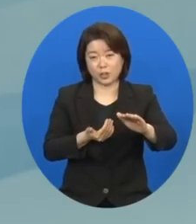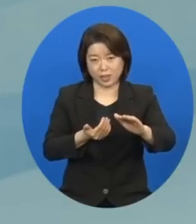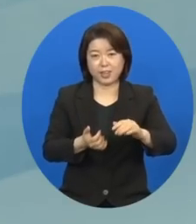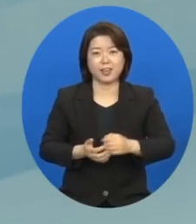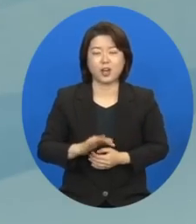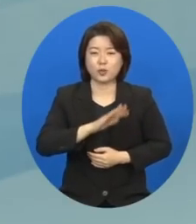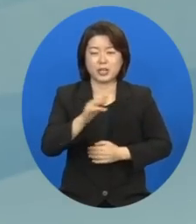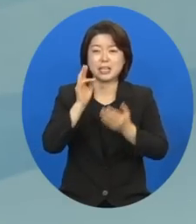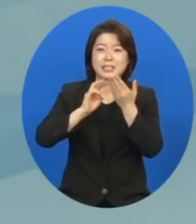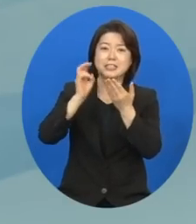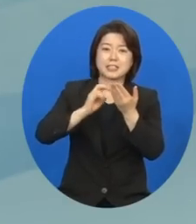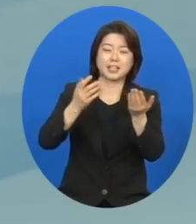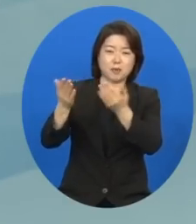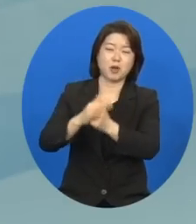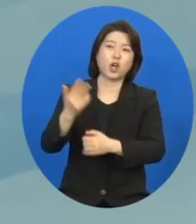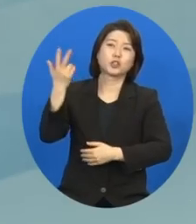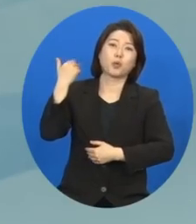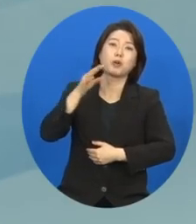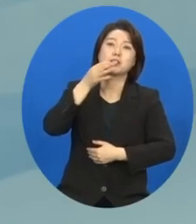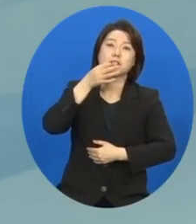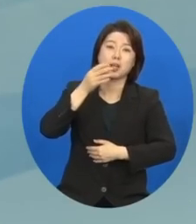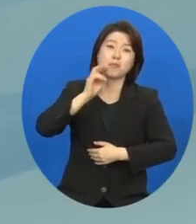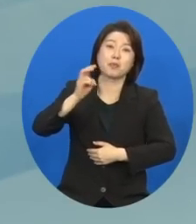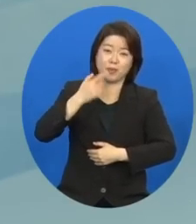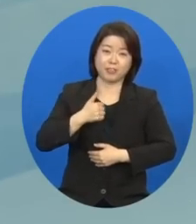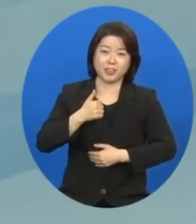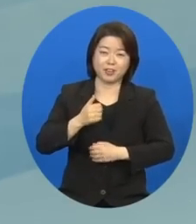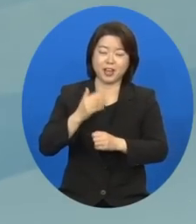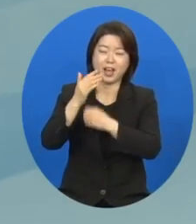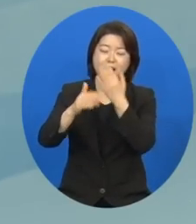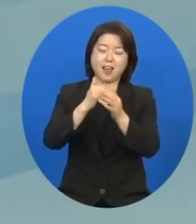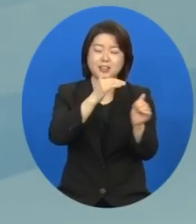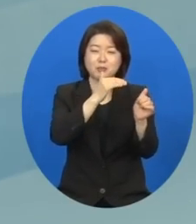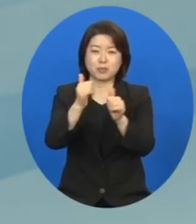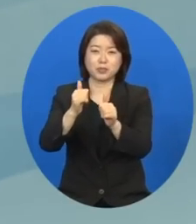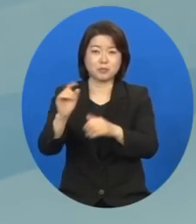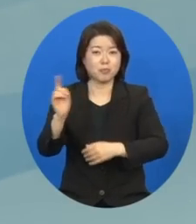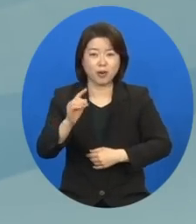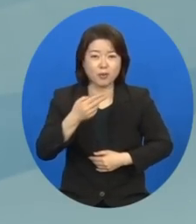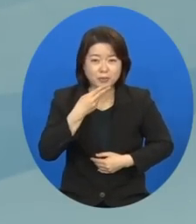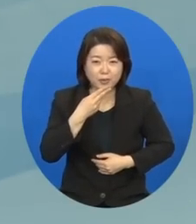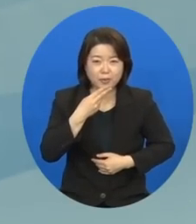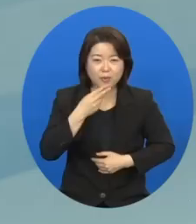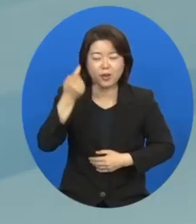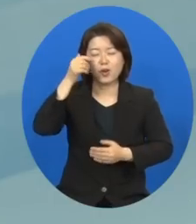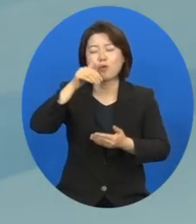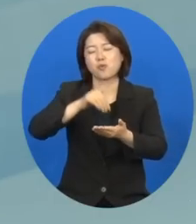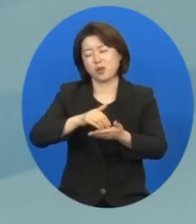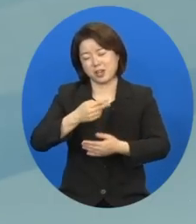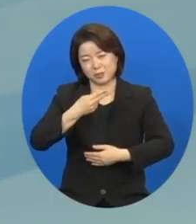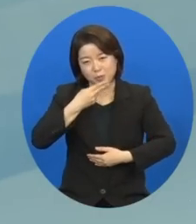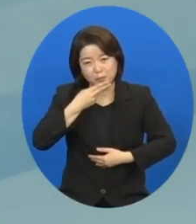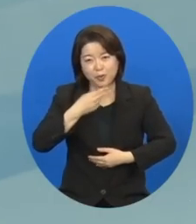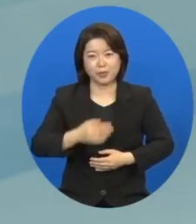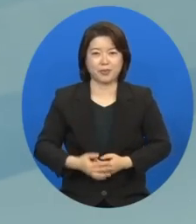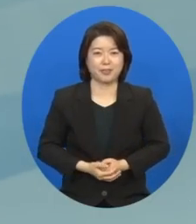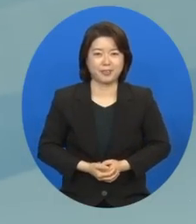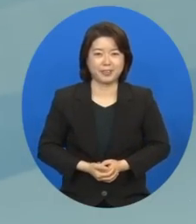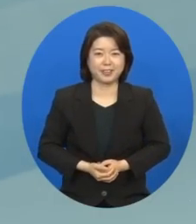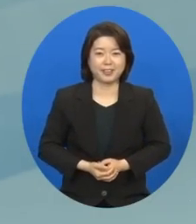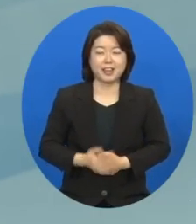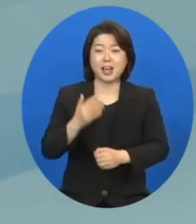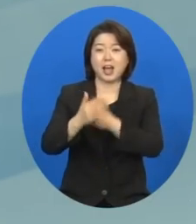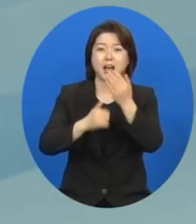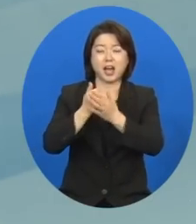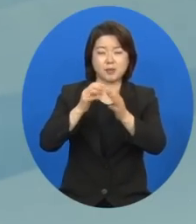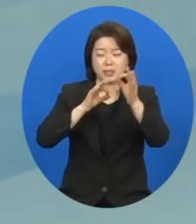우리 찬양, 우리 지난주 불렀던 찬양입니다. 하나님의 부르심은 뭐가 없다고요? 후회하심이 없다고.